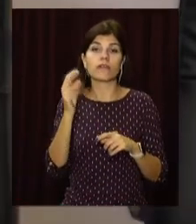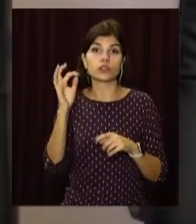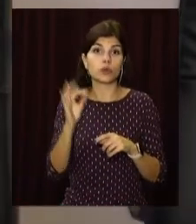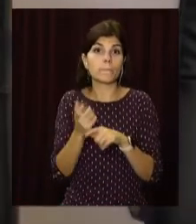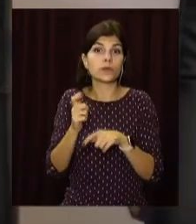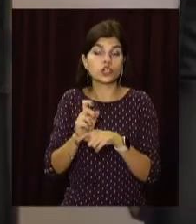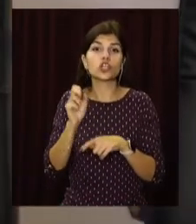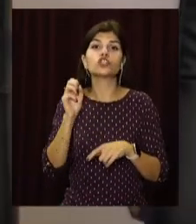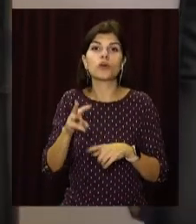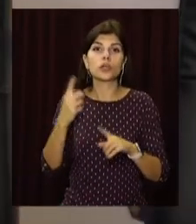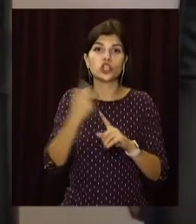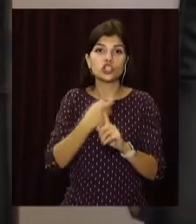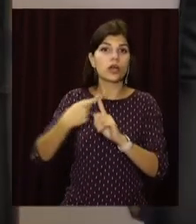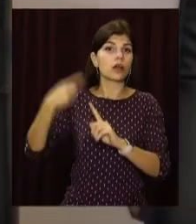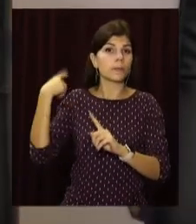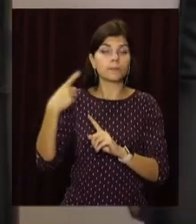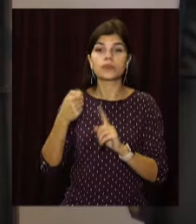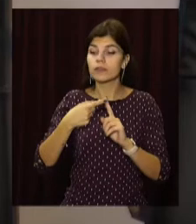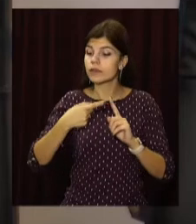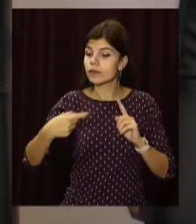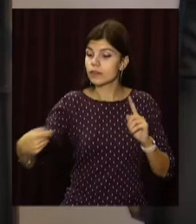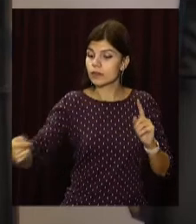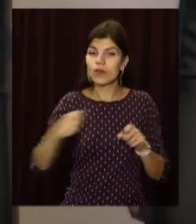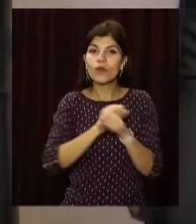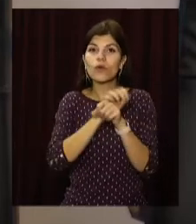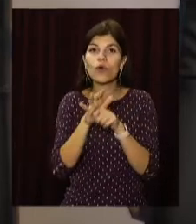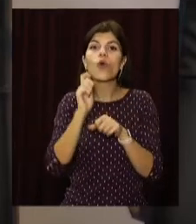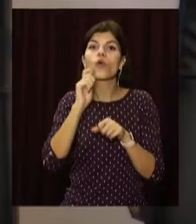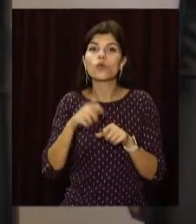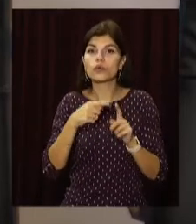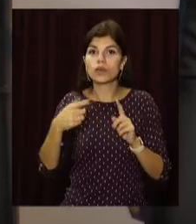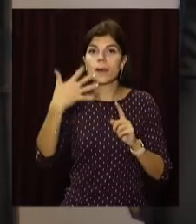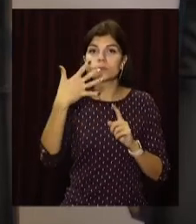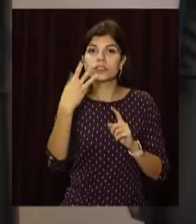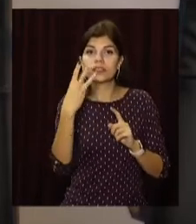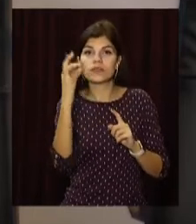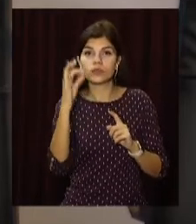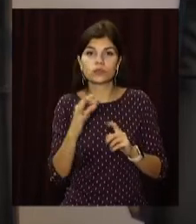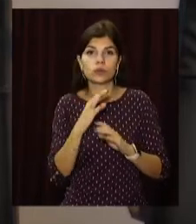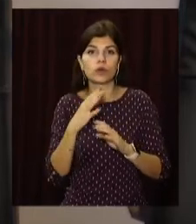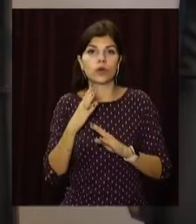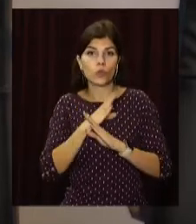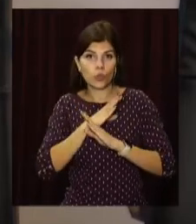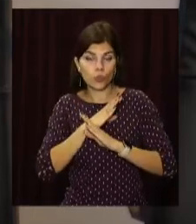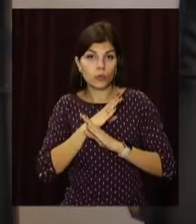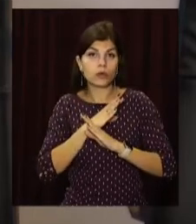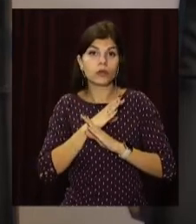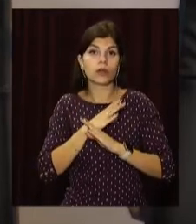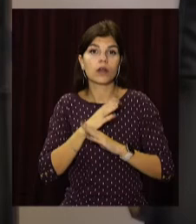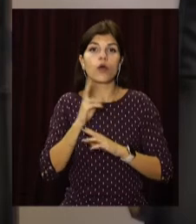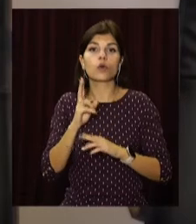22% більше, ніж тижнем раніше. За весь час пандемії в Україні 53% летальних випадків